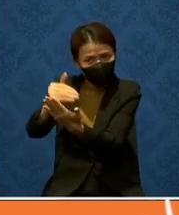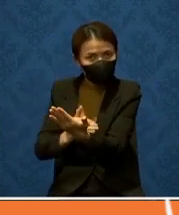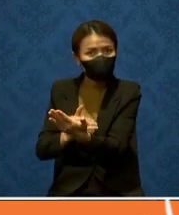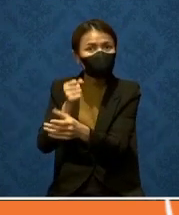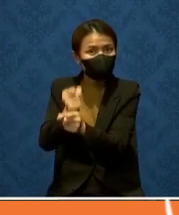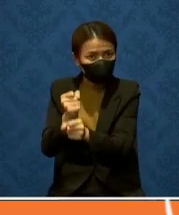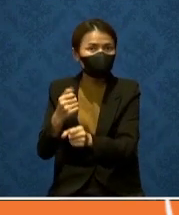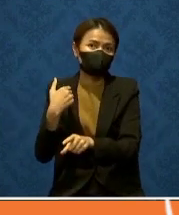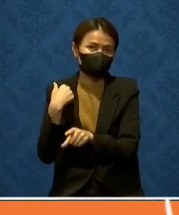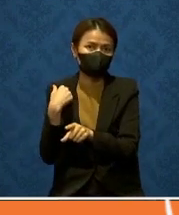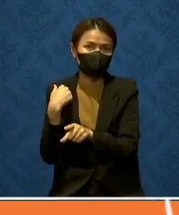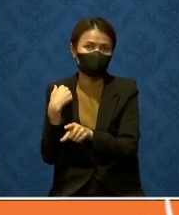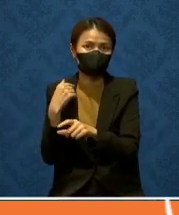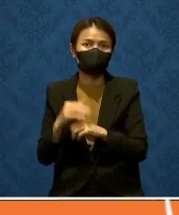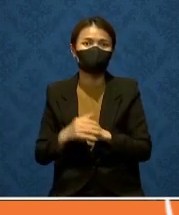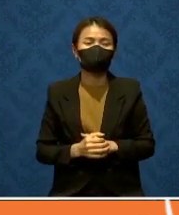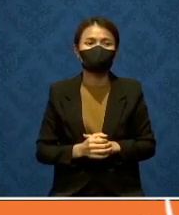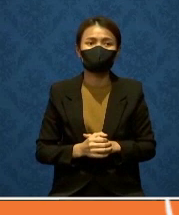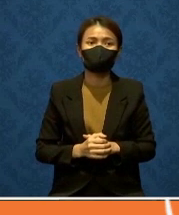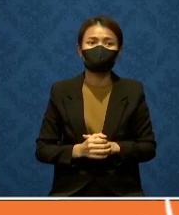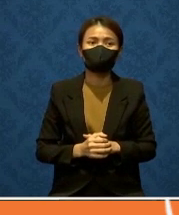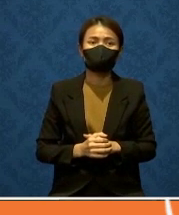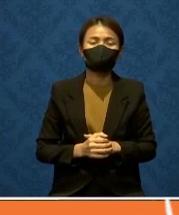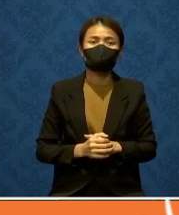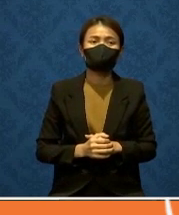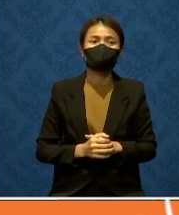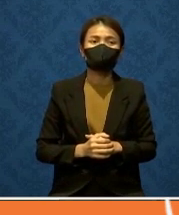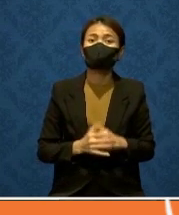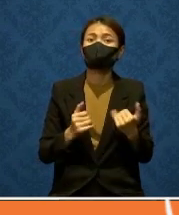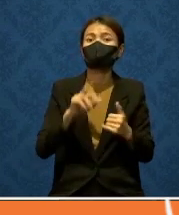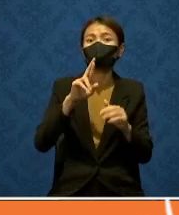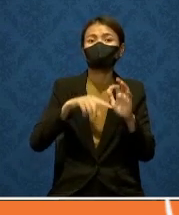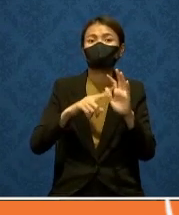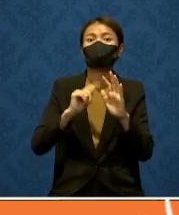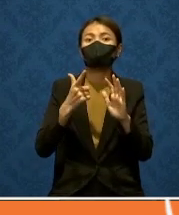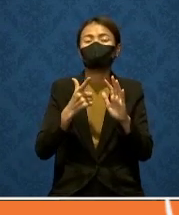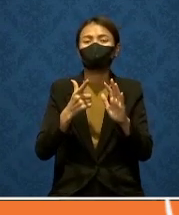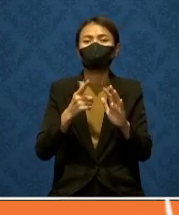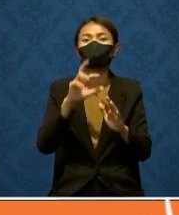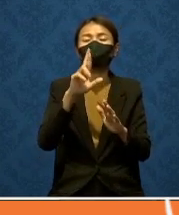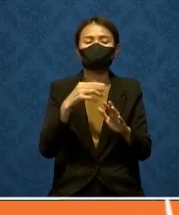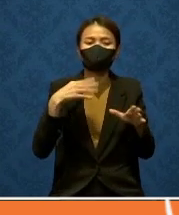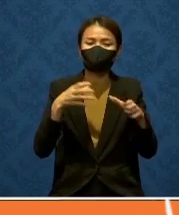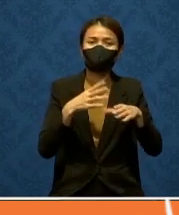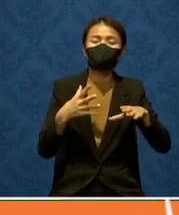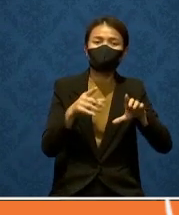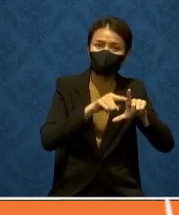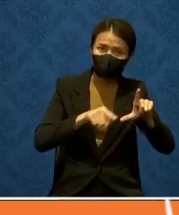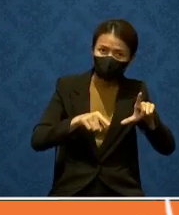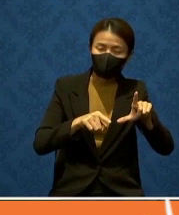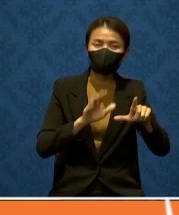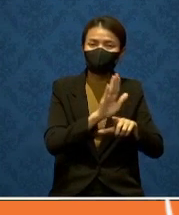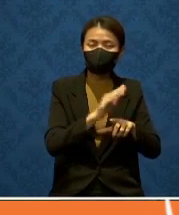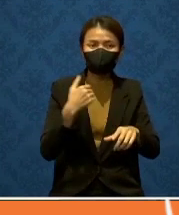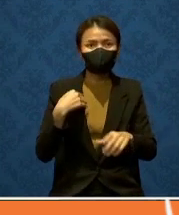างๆพอสมควรร่างของสภานะครับมีของพรรคก้าวไกลนะครับมีของทางกรรมธิการเ